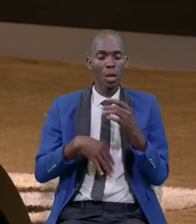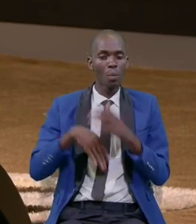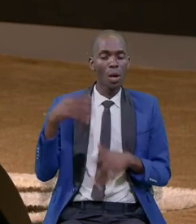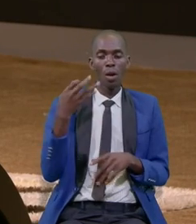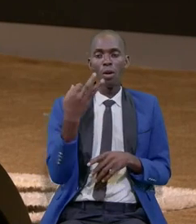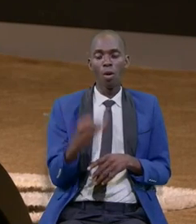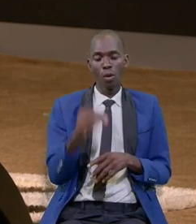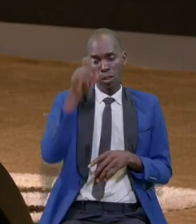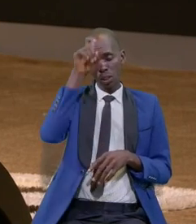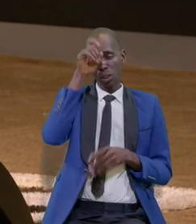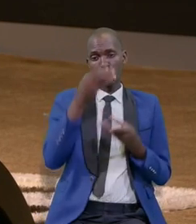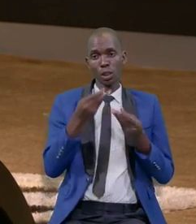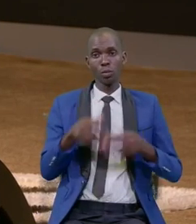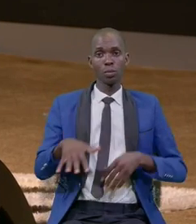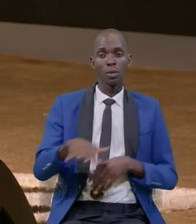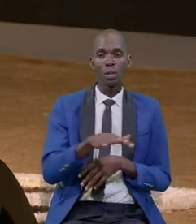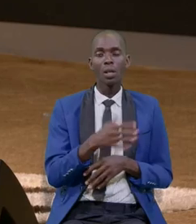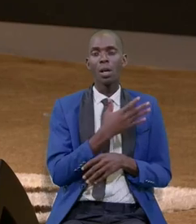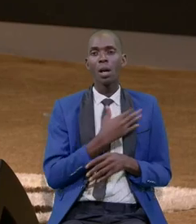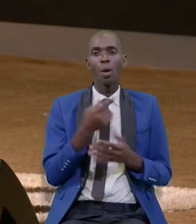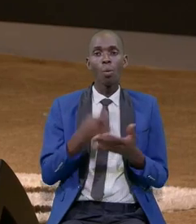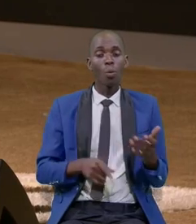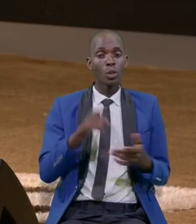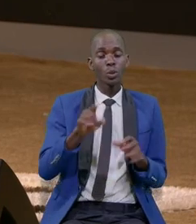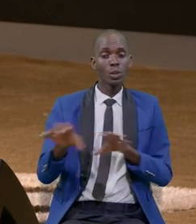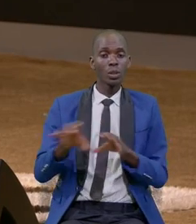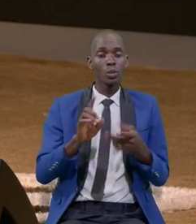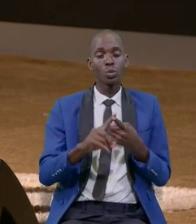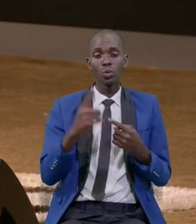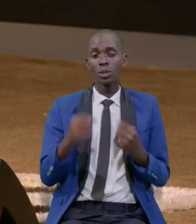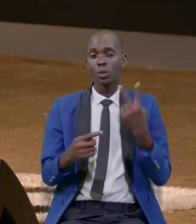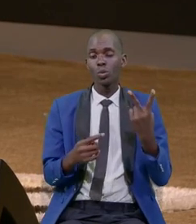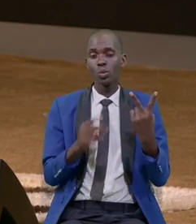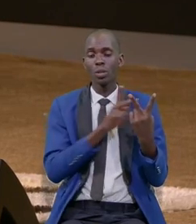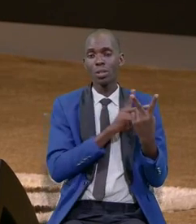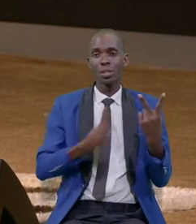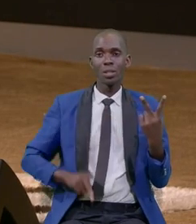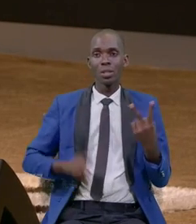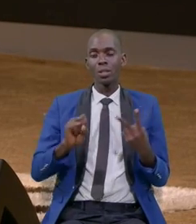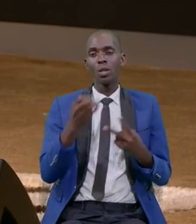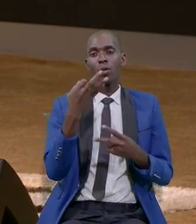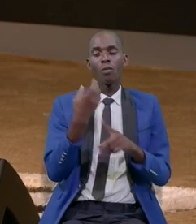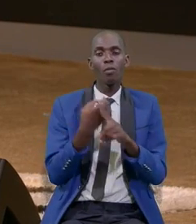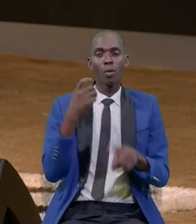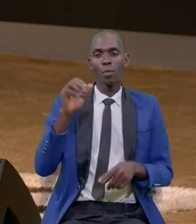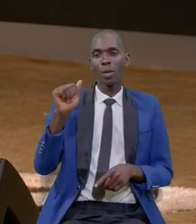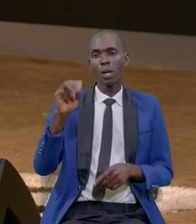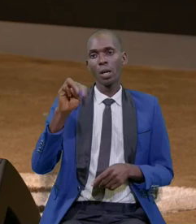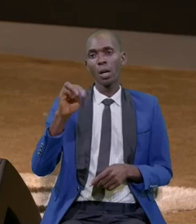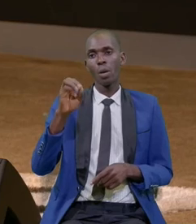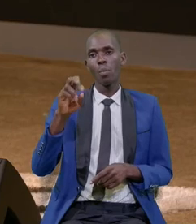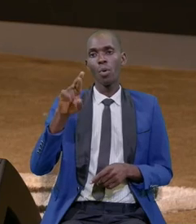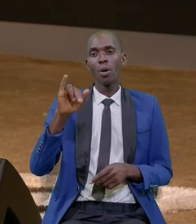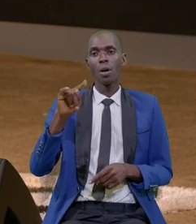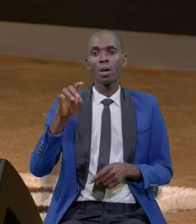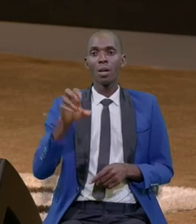car nous avons appris comment à votre sortie d'Égypte, l'Éternel a mis à sec devant vous les eaux de la mer Rouge et comment vous